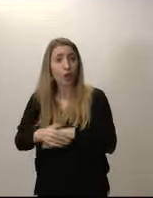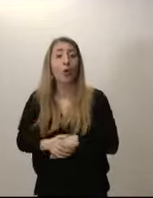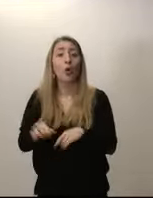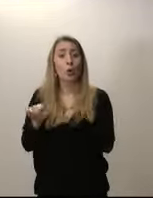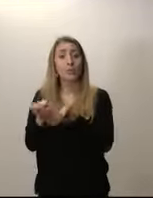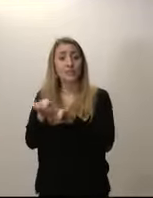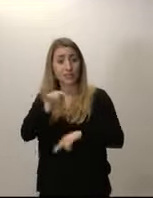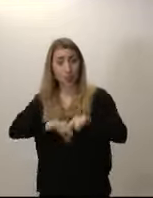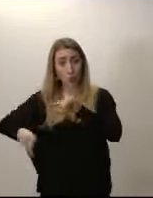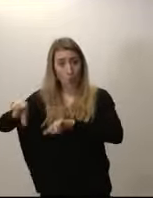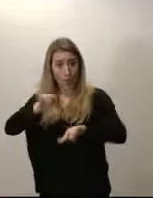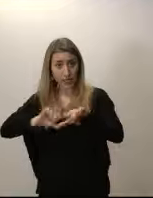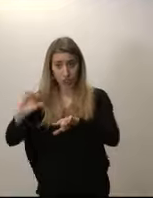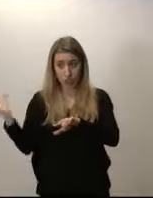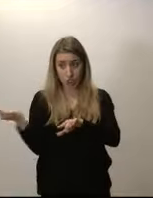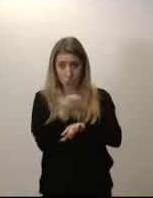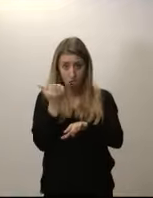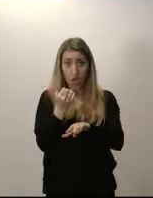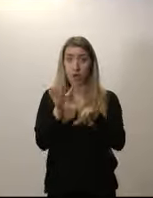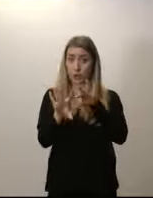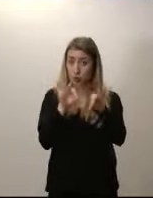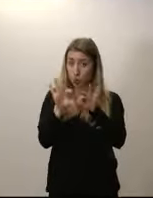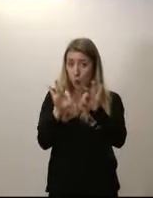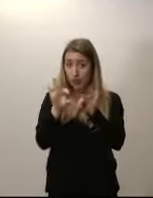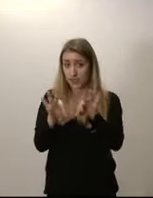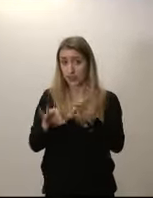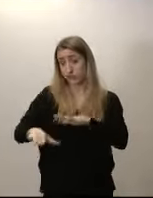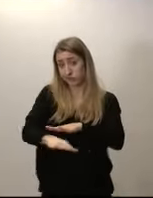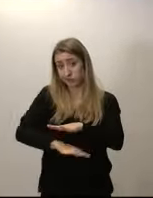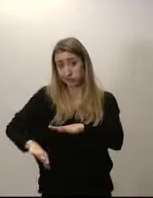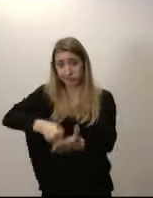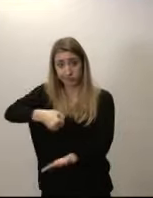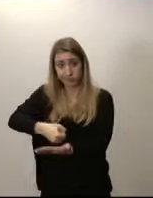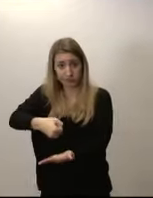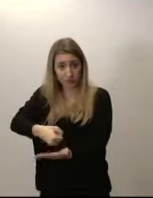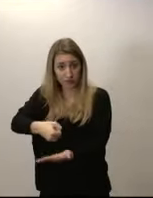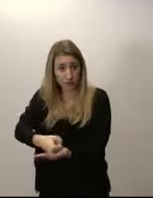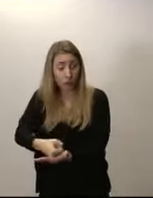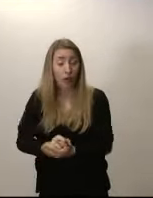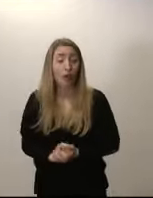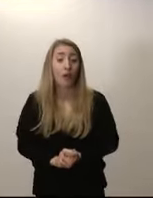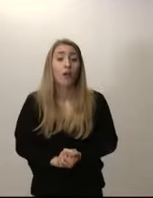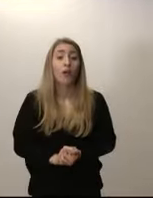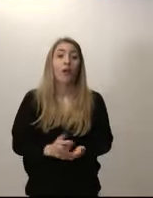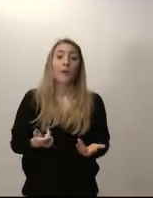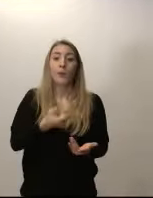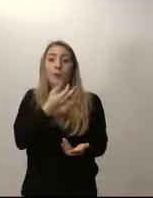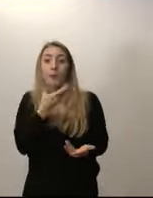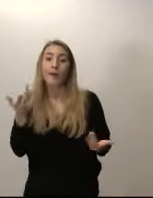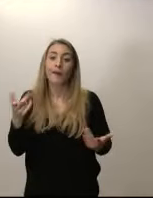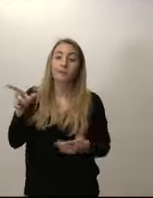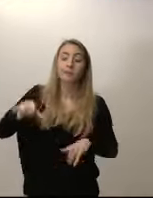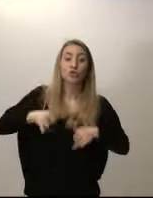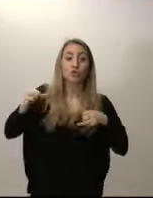que nous avons volontairement choisi extrêmement bas. Il n'est pas question de demander à une jeune personne